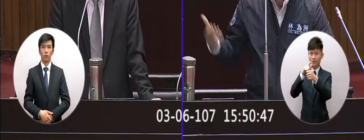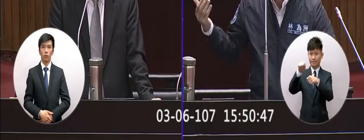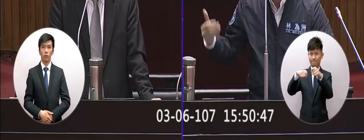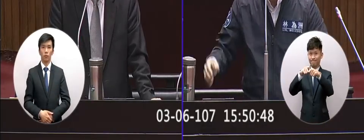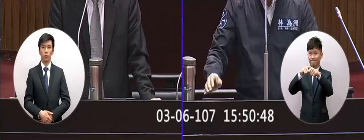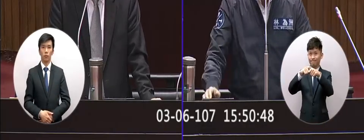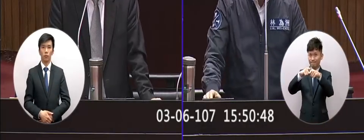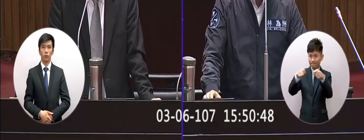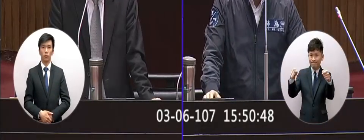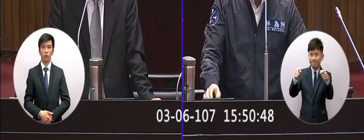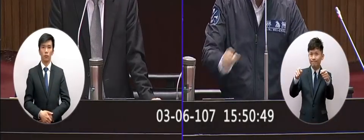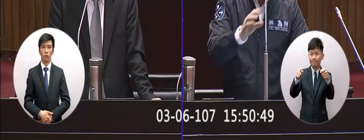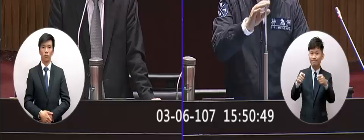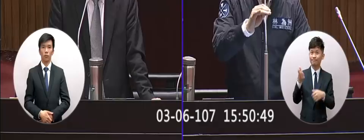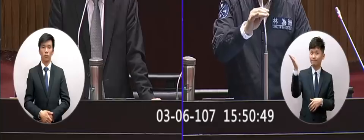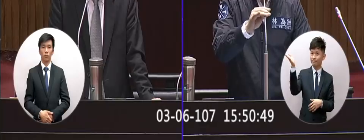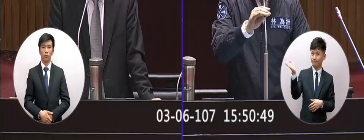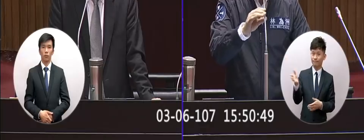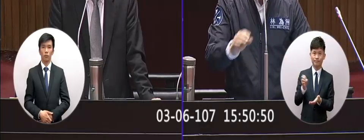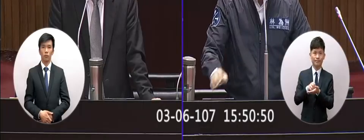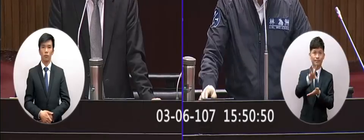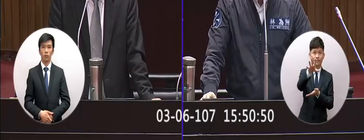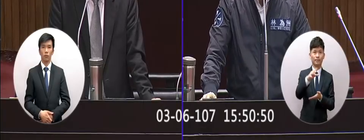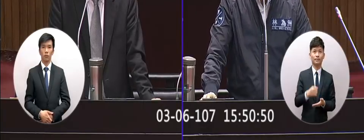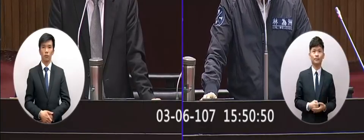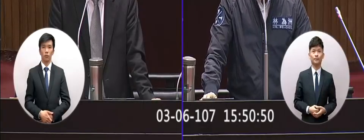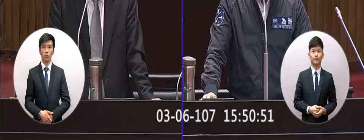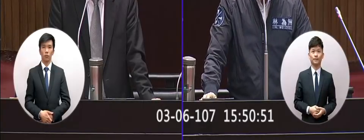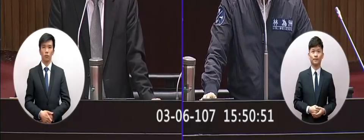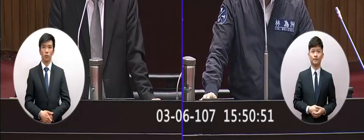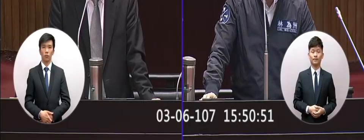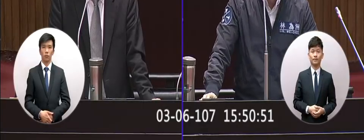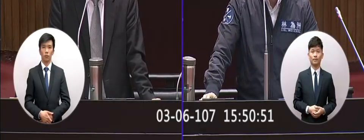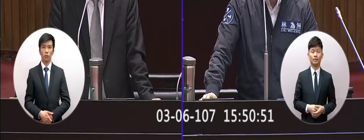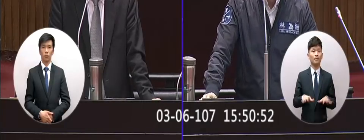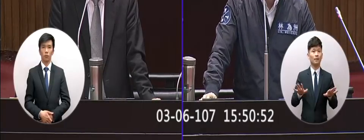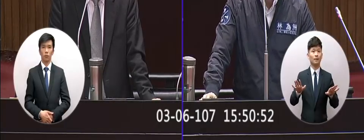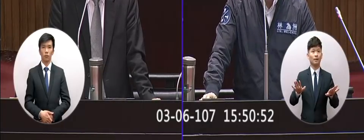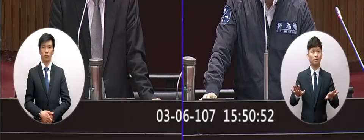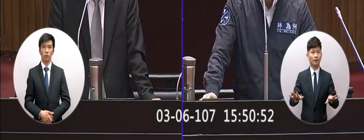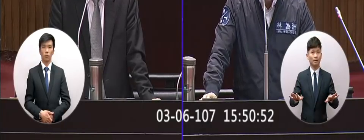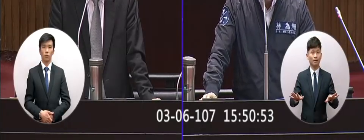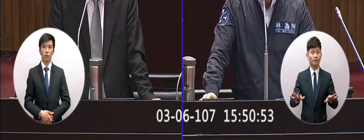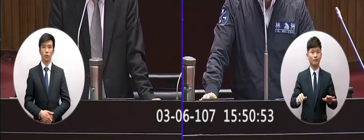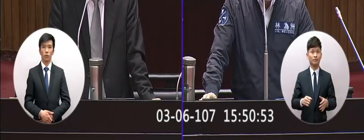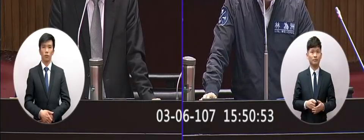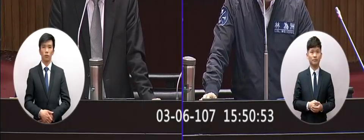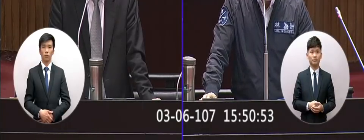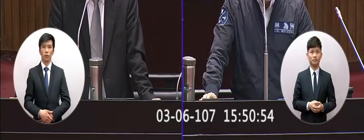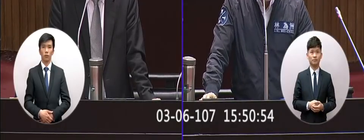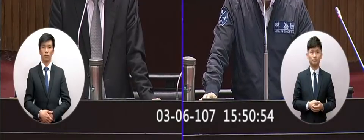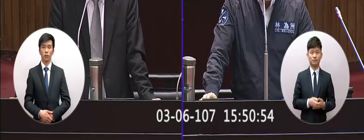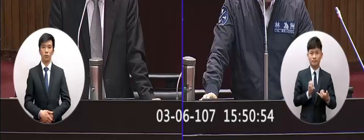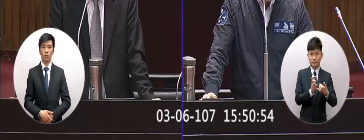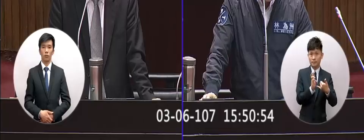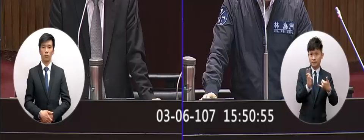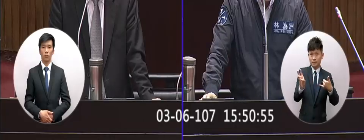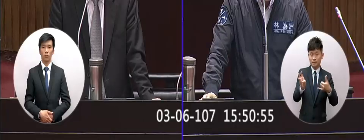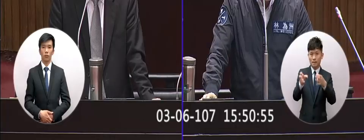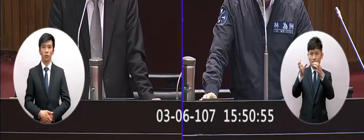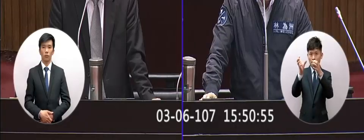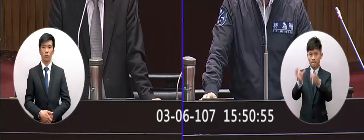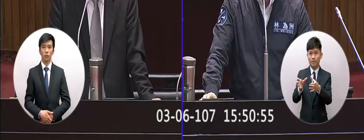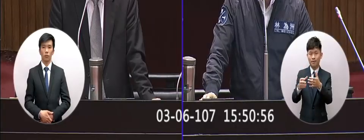先跟院长报告哈、哦。我们现在啊、哦、有离岛建设条